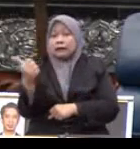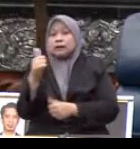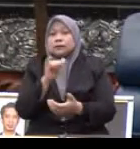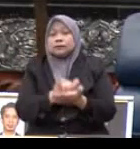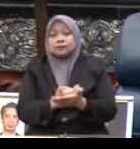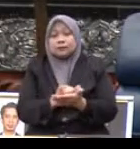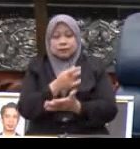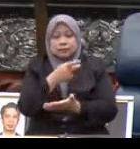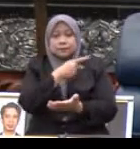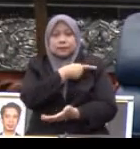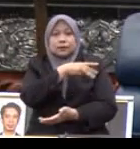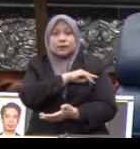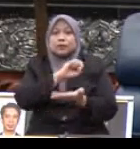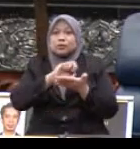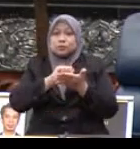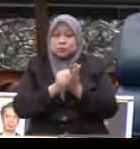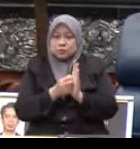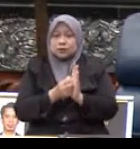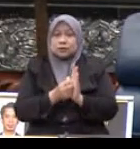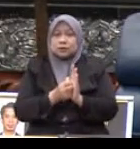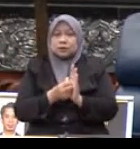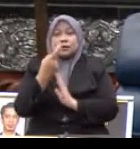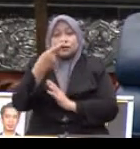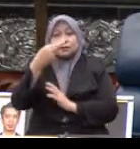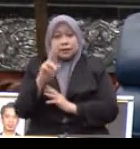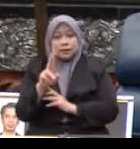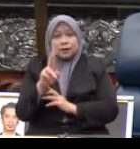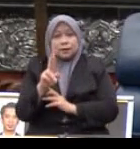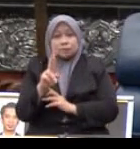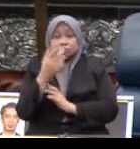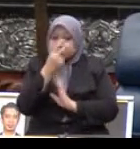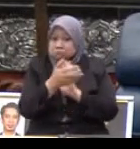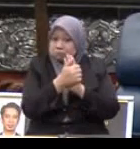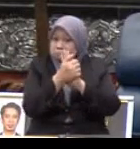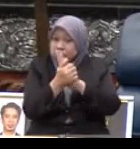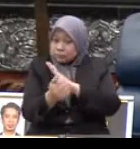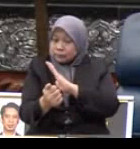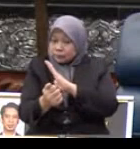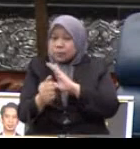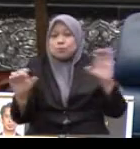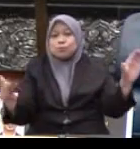Kementerian sumber manusia juga melalui Talent Cooperation Malaysia Barat atau Thailand